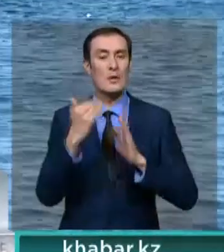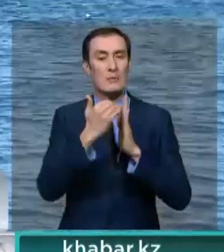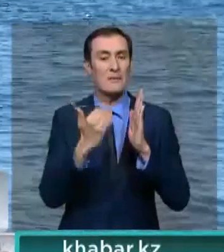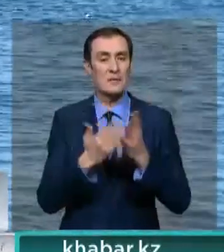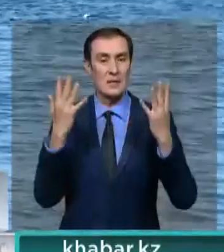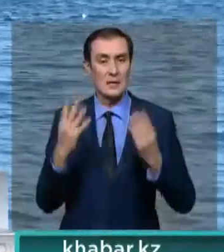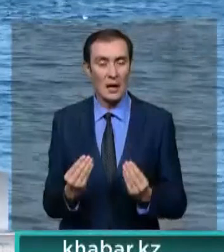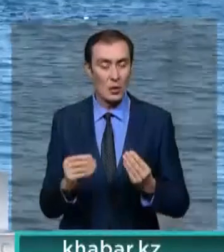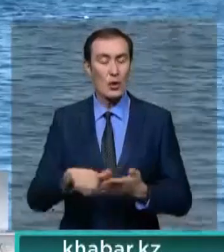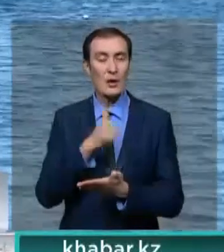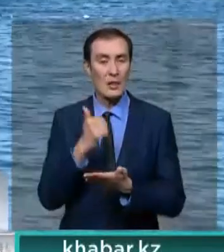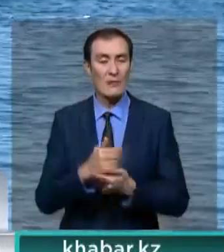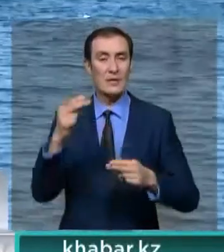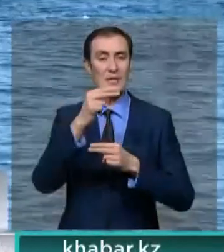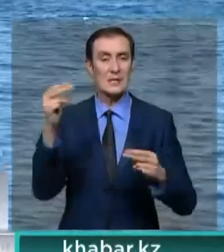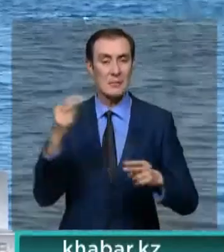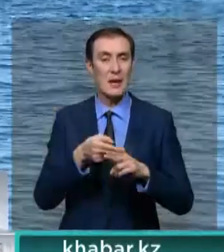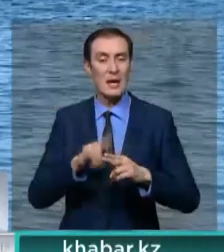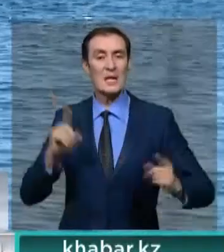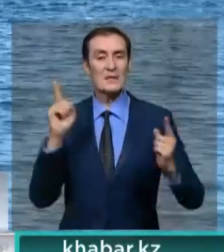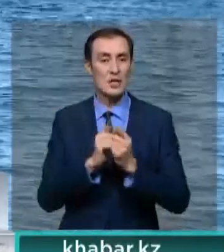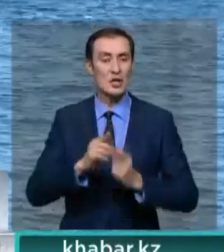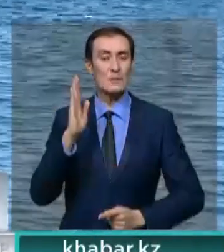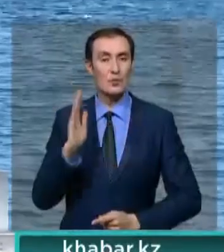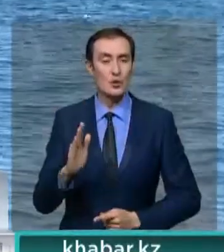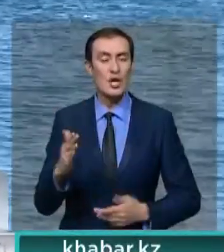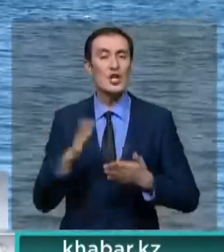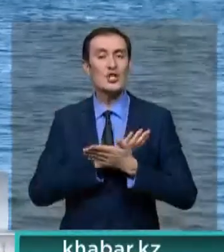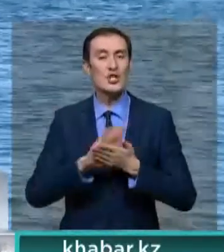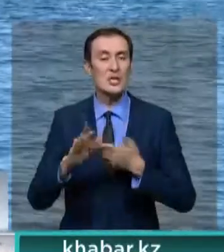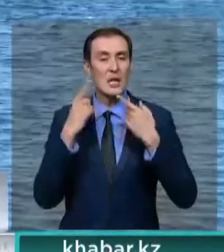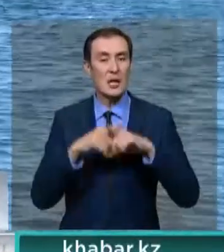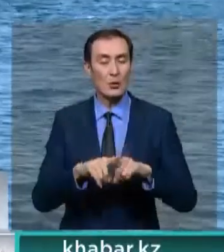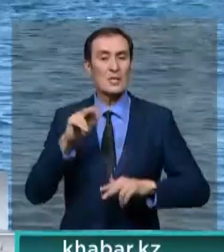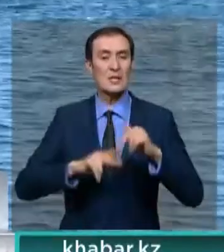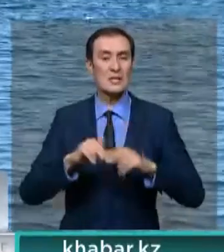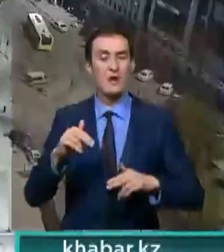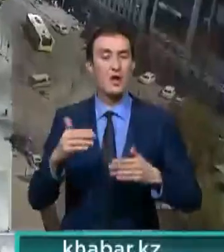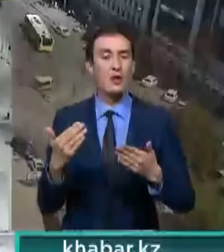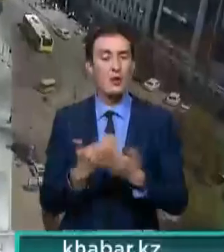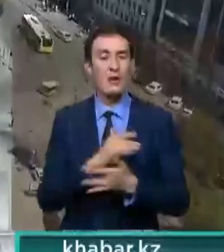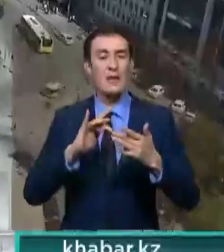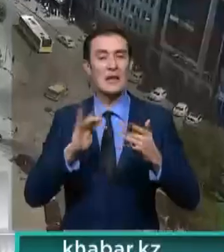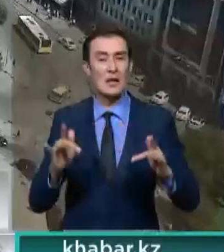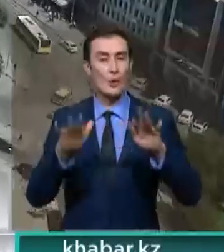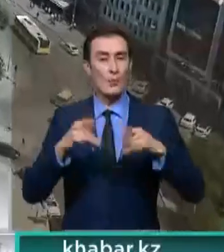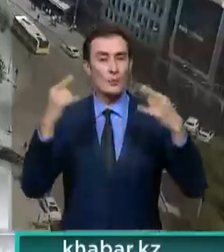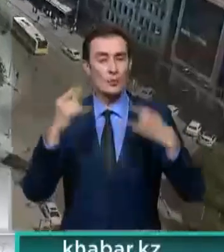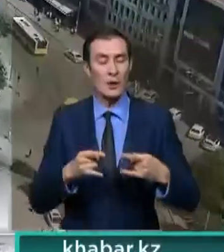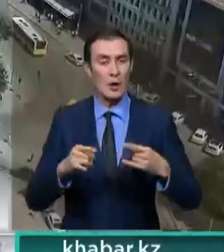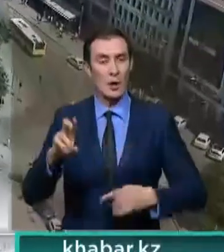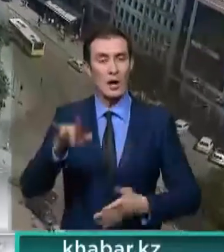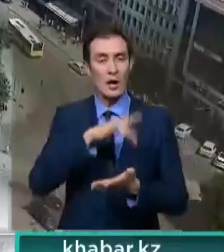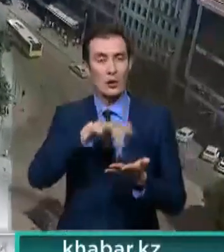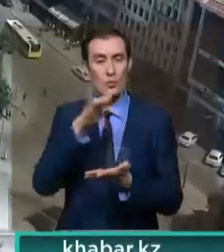события. Но главной темой этой встречи станут зеленые технологии и строительство умных городов. Беседа с акцентом